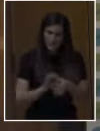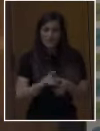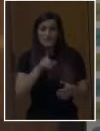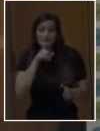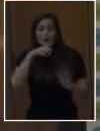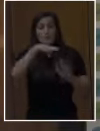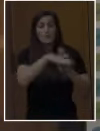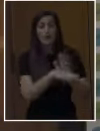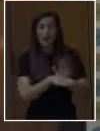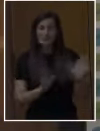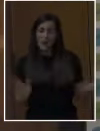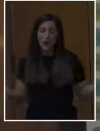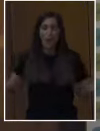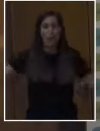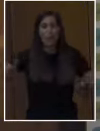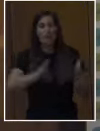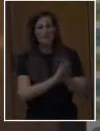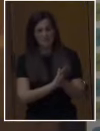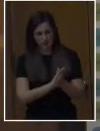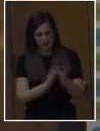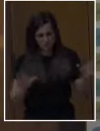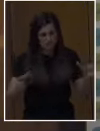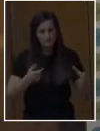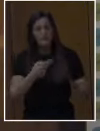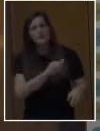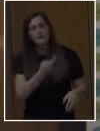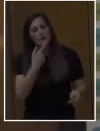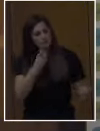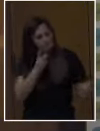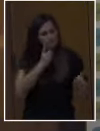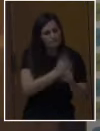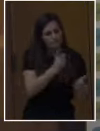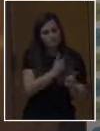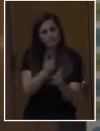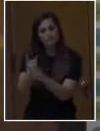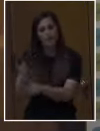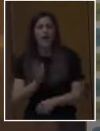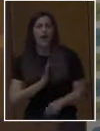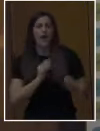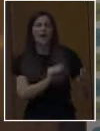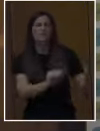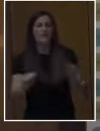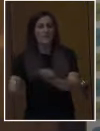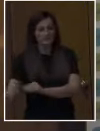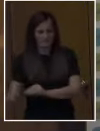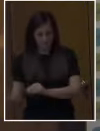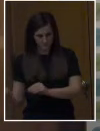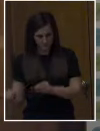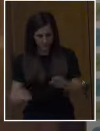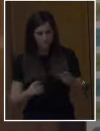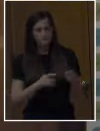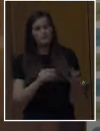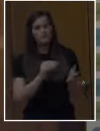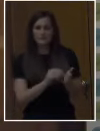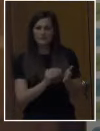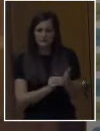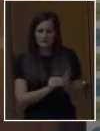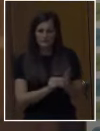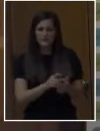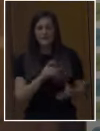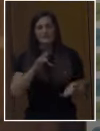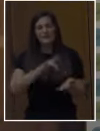έχουν να κάνουν με τις αρχές της διαφοροποιημένης εκπαίδευσης. Οι άλλοι τρεις άξονες του κέντρου αυτού έρευνας